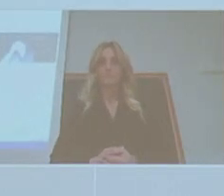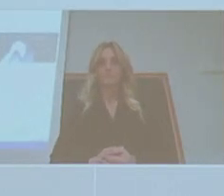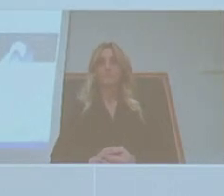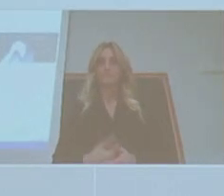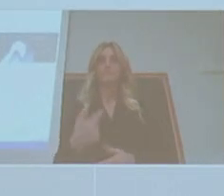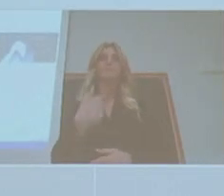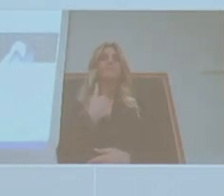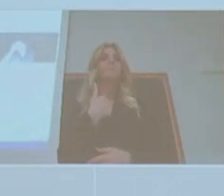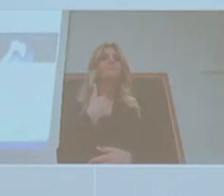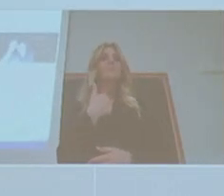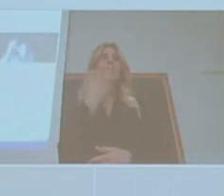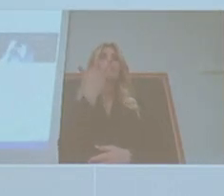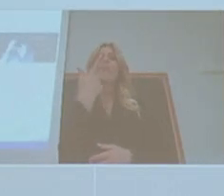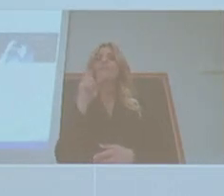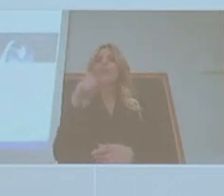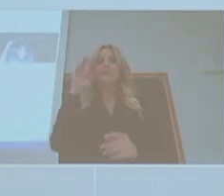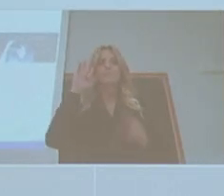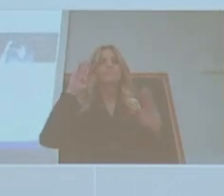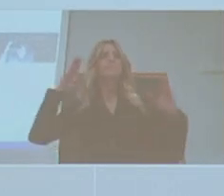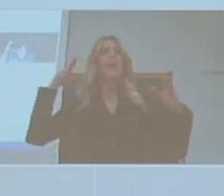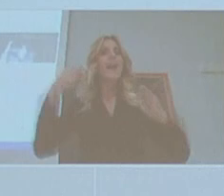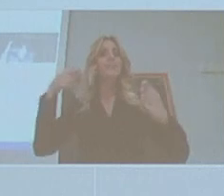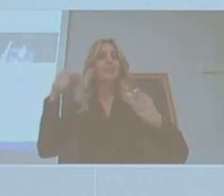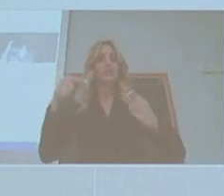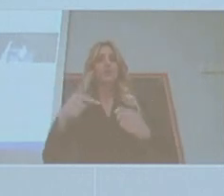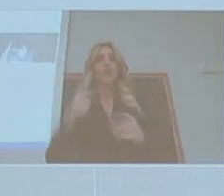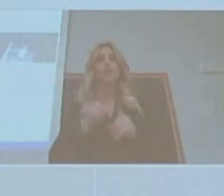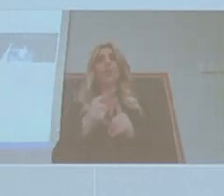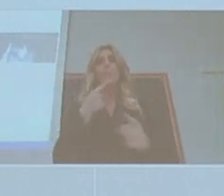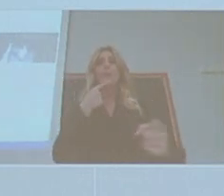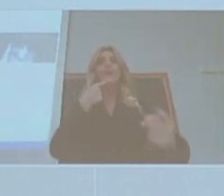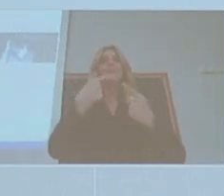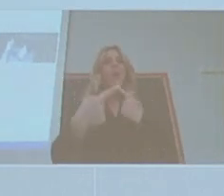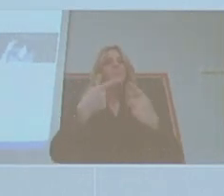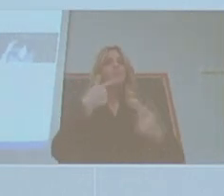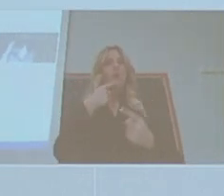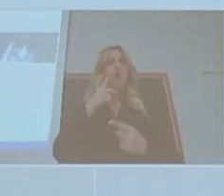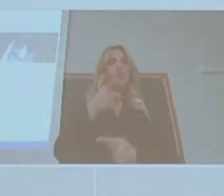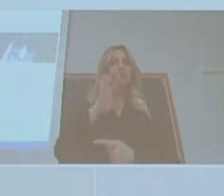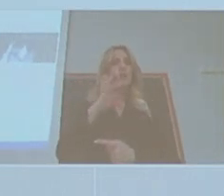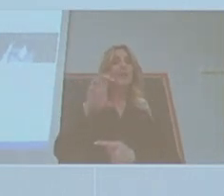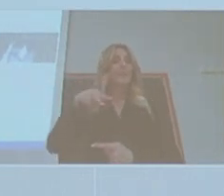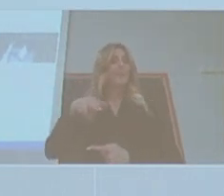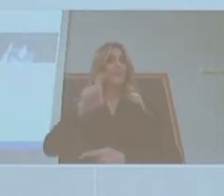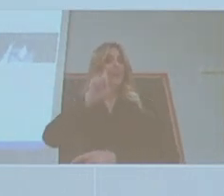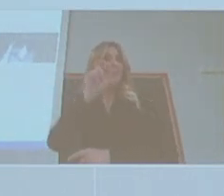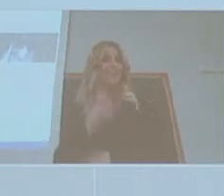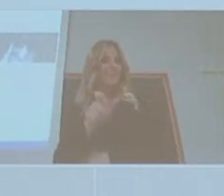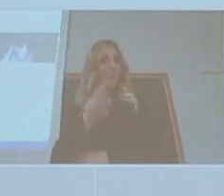E io vorrei porre anche all'attenzione il rapporto Green Italy del